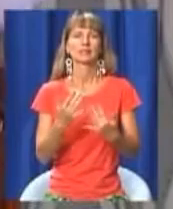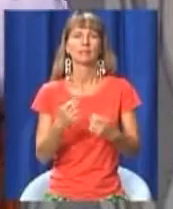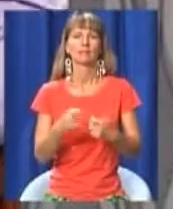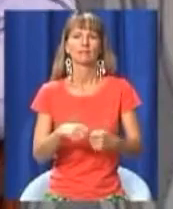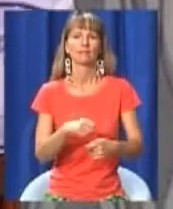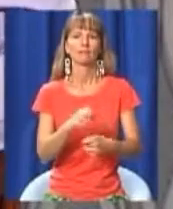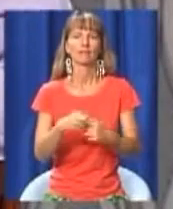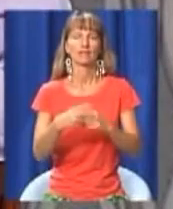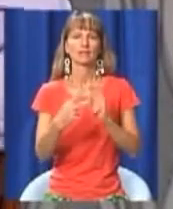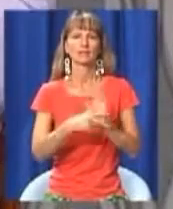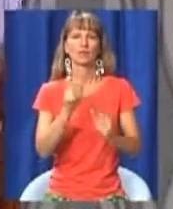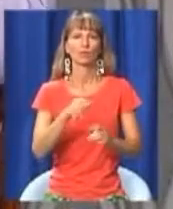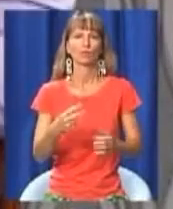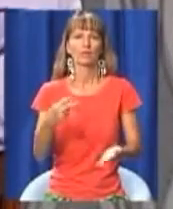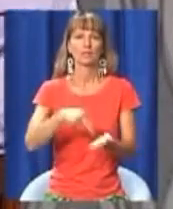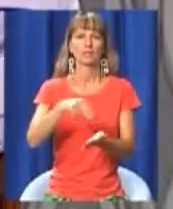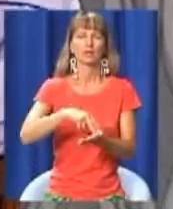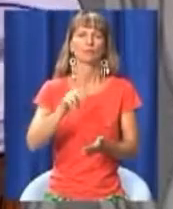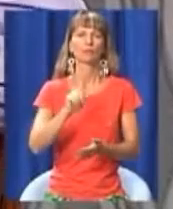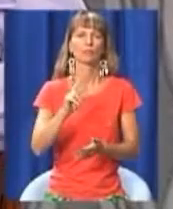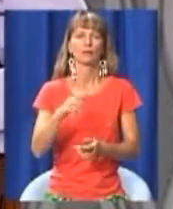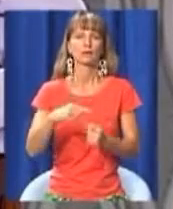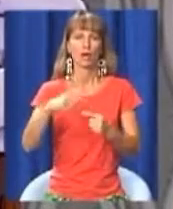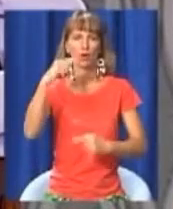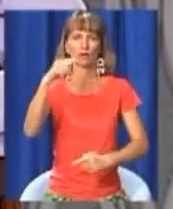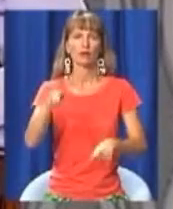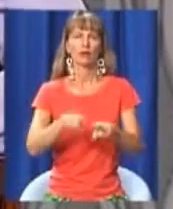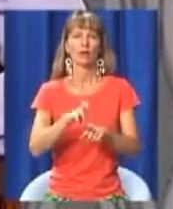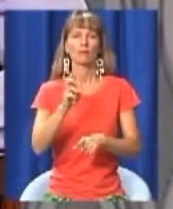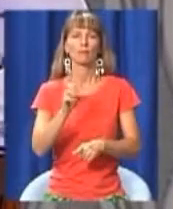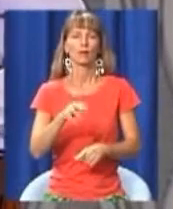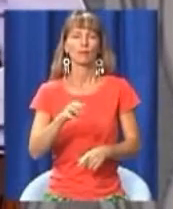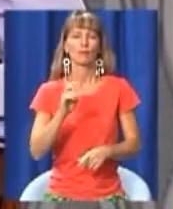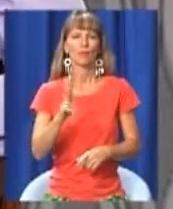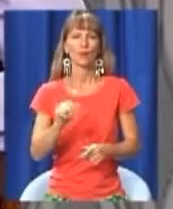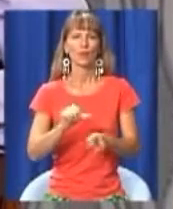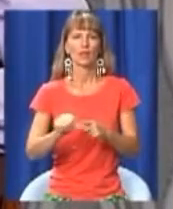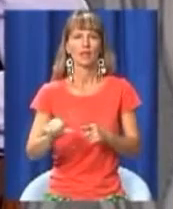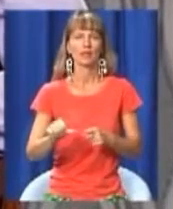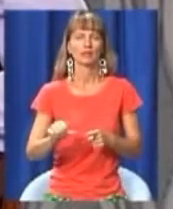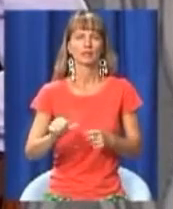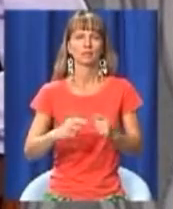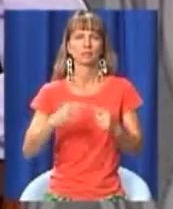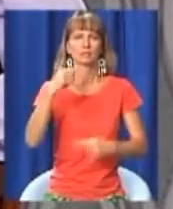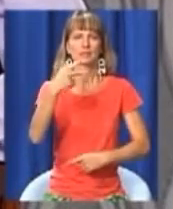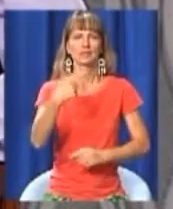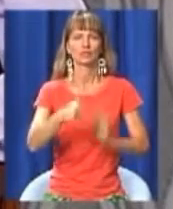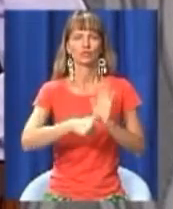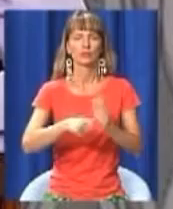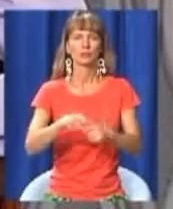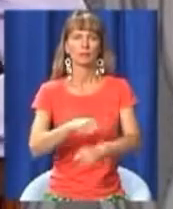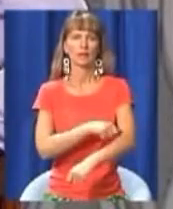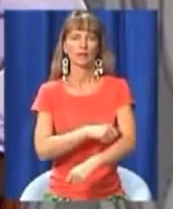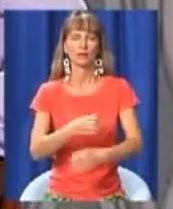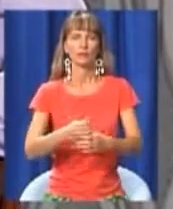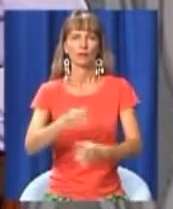18 людей повинно стати друг другу на голову для того, аби бути зростом як бамбук. Окремі екземпляри, як я вже сказав, сягають висоти 36 метрів, і